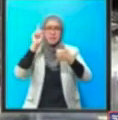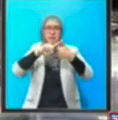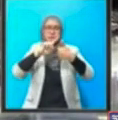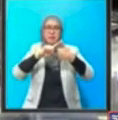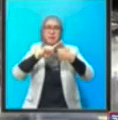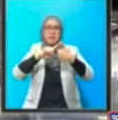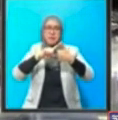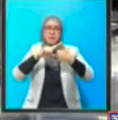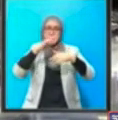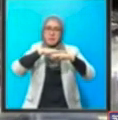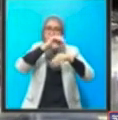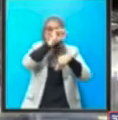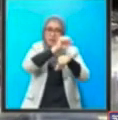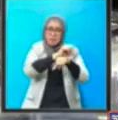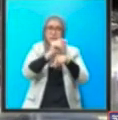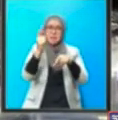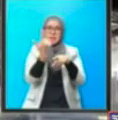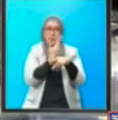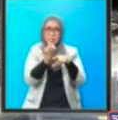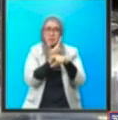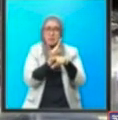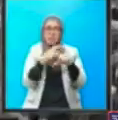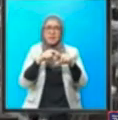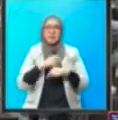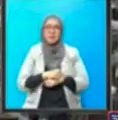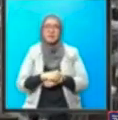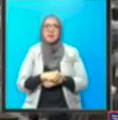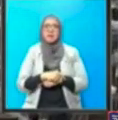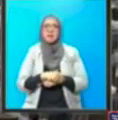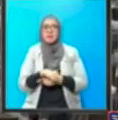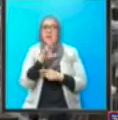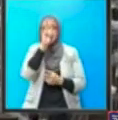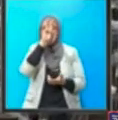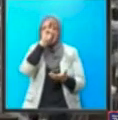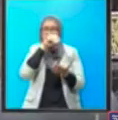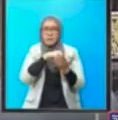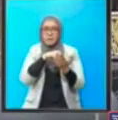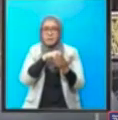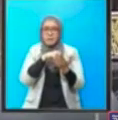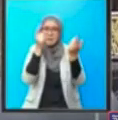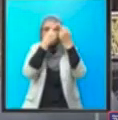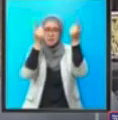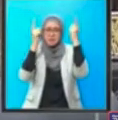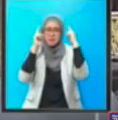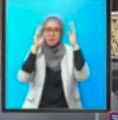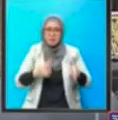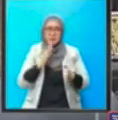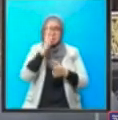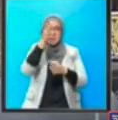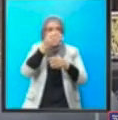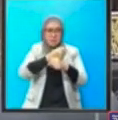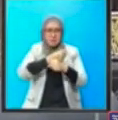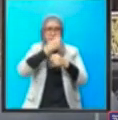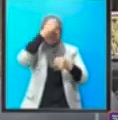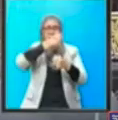toples centrin sejumlah 6256 graduan dijangka akan mendapat penempatan pekerjaan